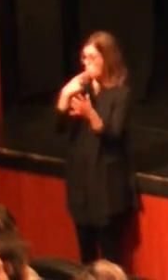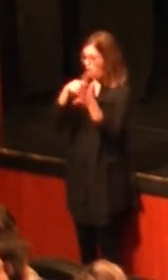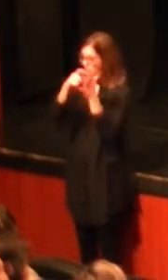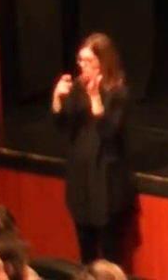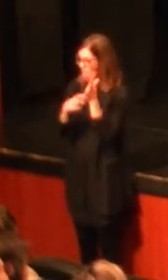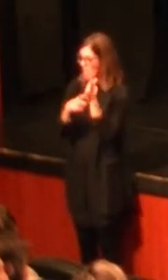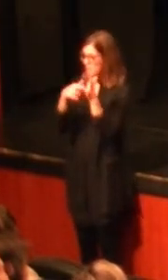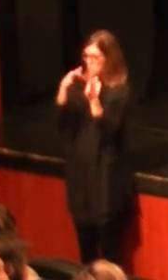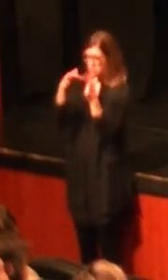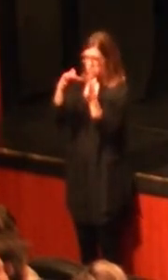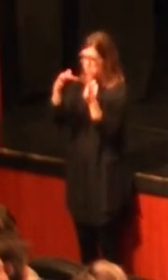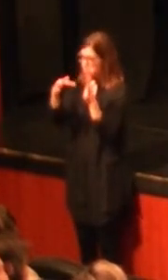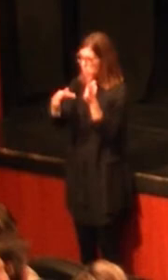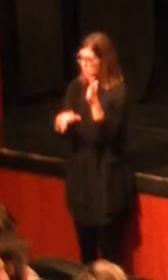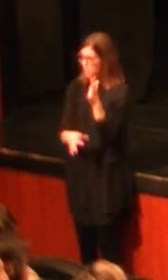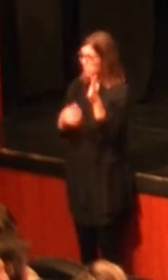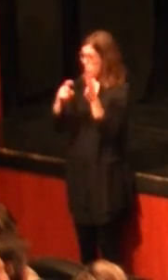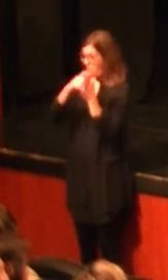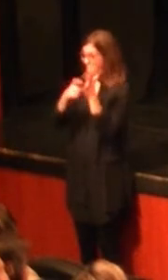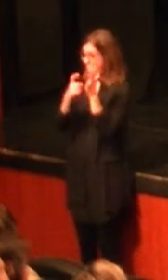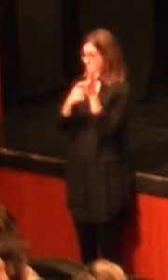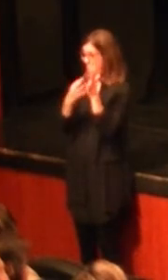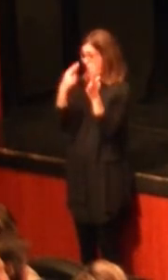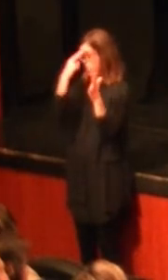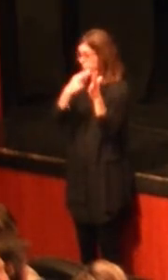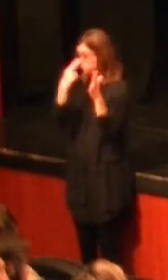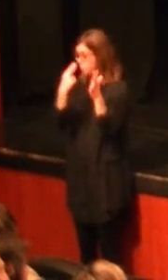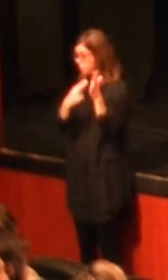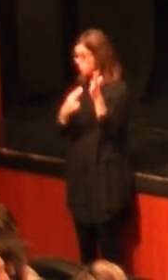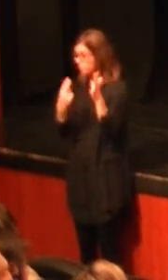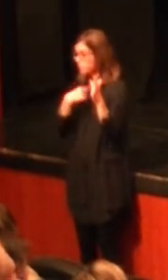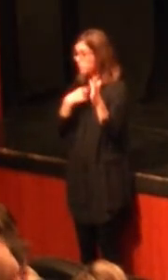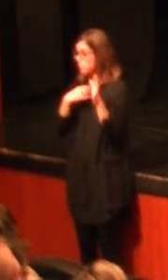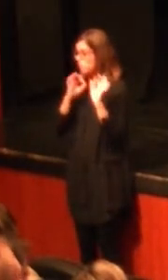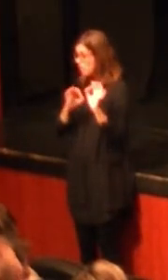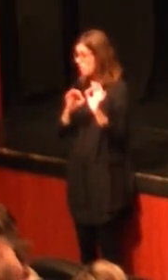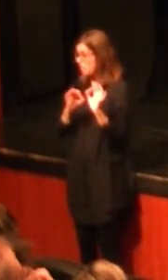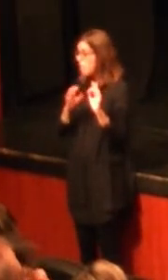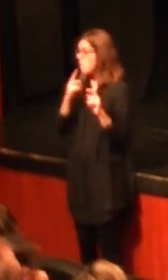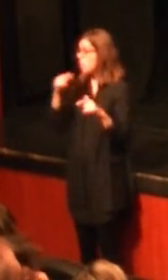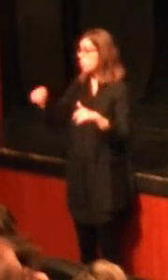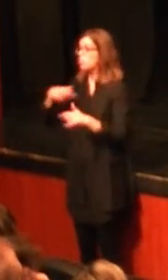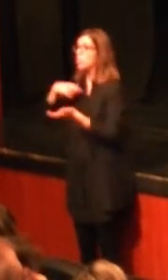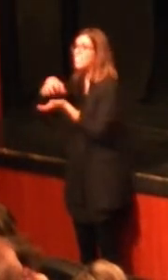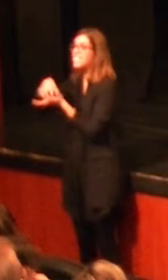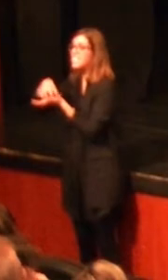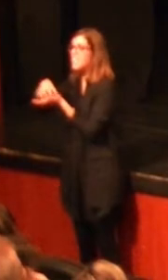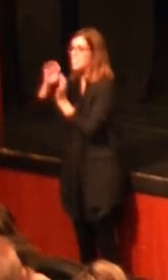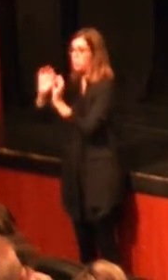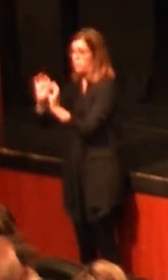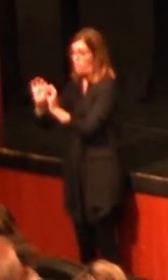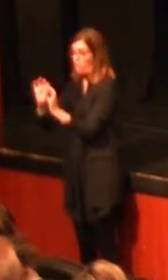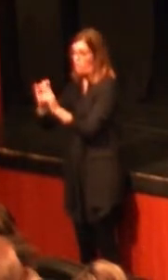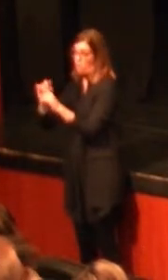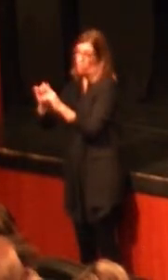treball protegit, del treball, de les lleis que regulen els centres especials de treball de persones amb especials dificultats com el nostre, veuen una